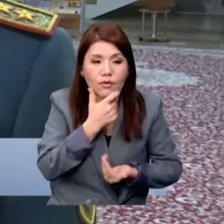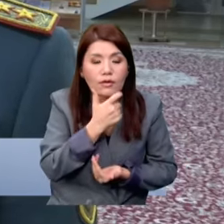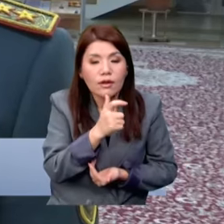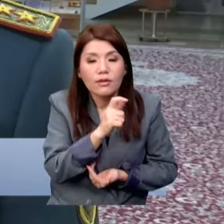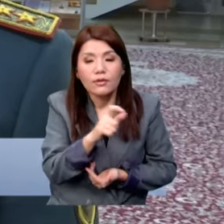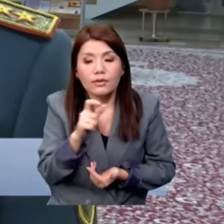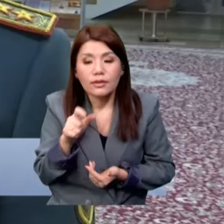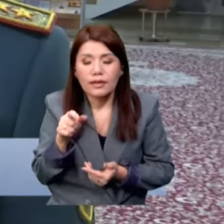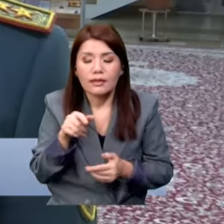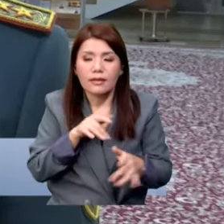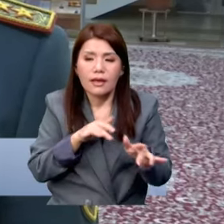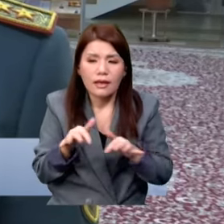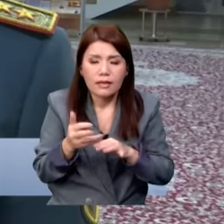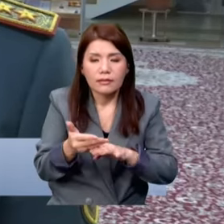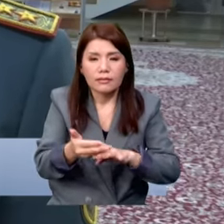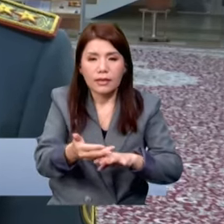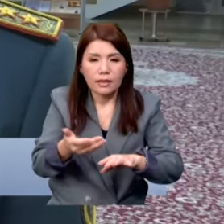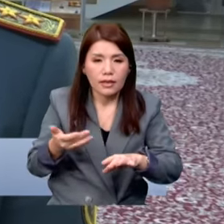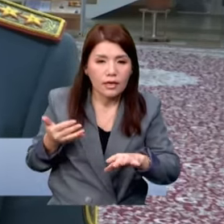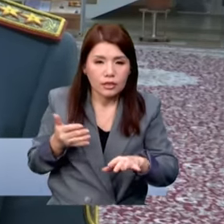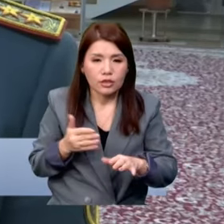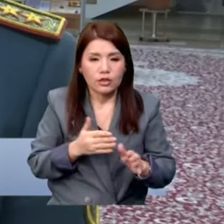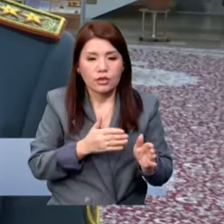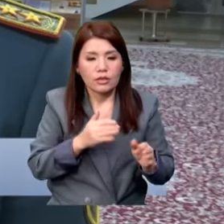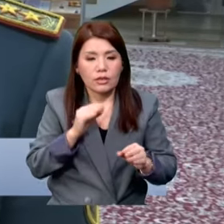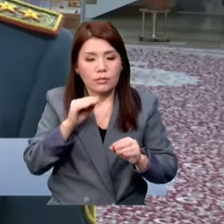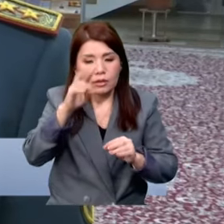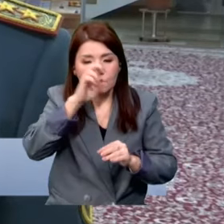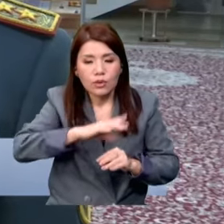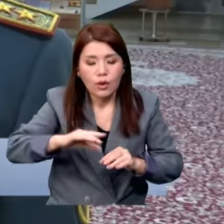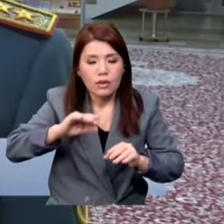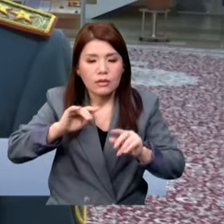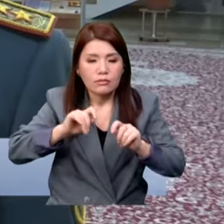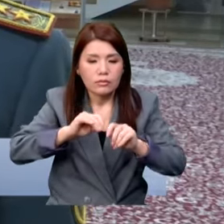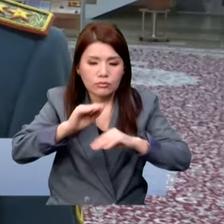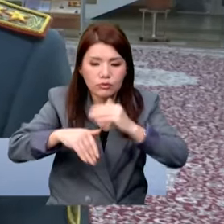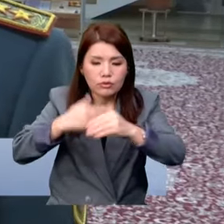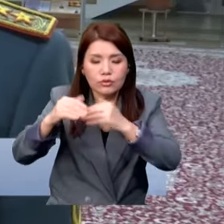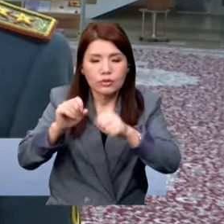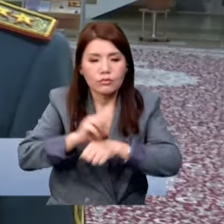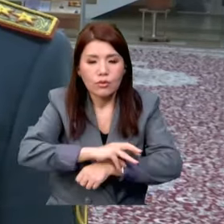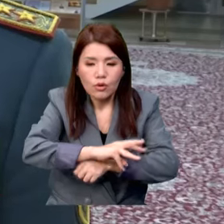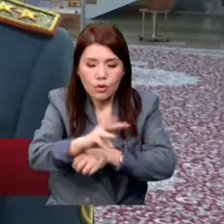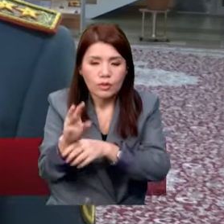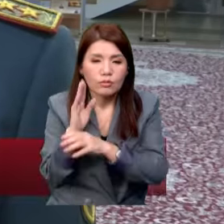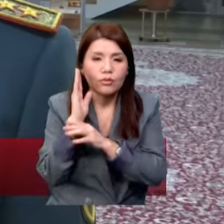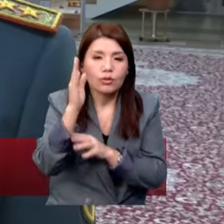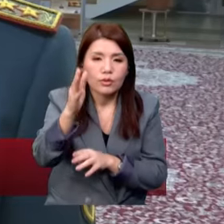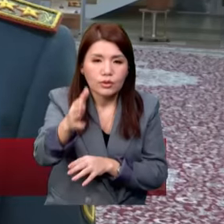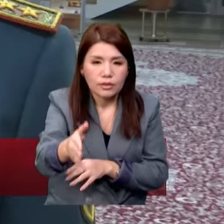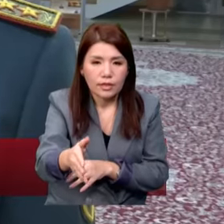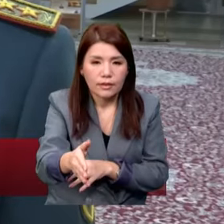которые делали, строили нашу страну, обеспечивали ее будущее,